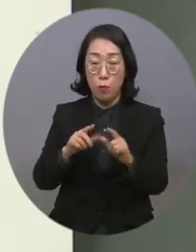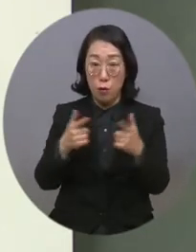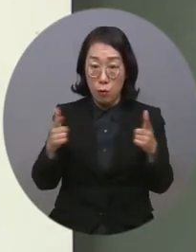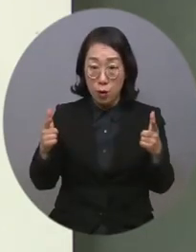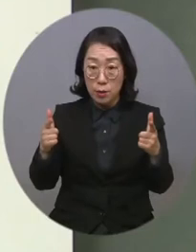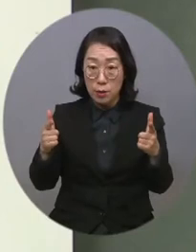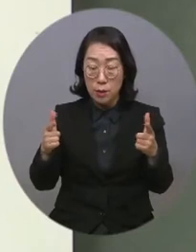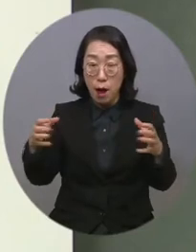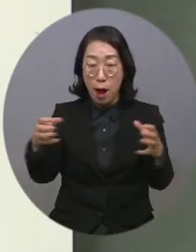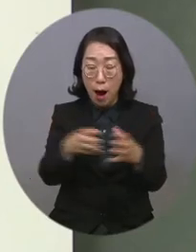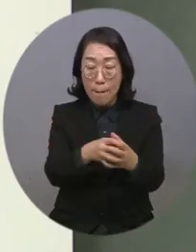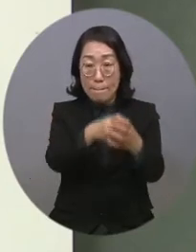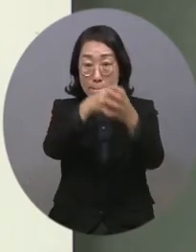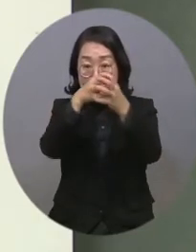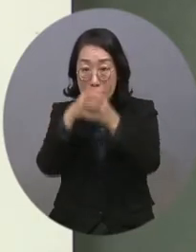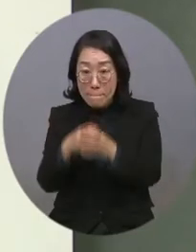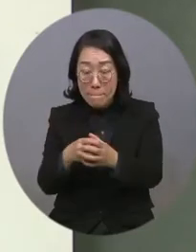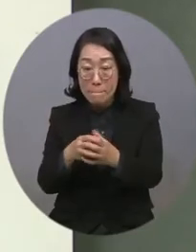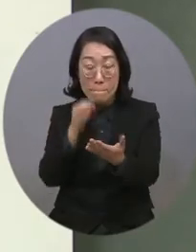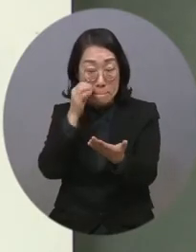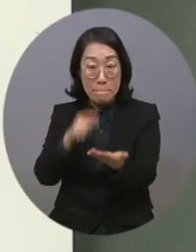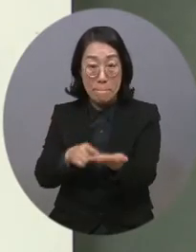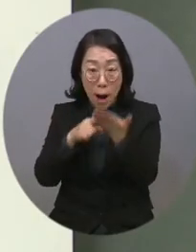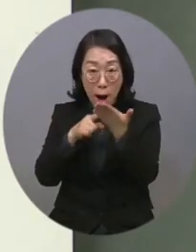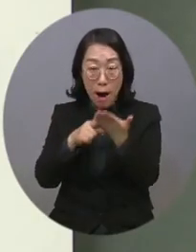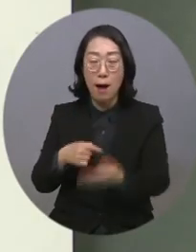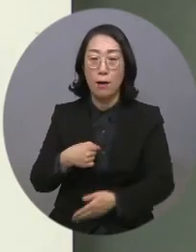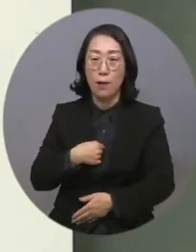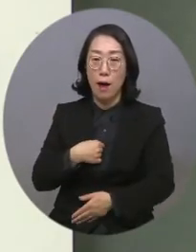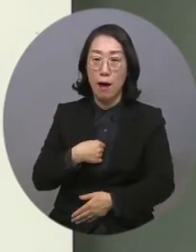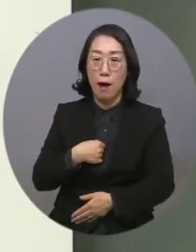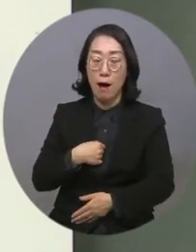같이 묻혀오니까 마치 안 갔어도